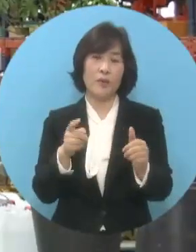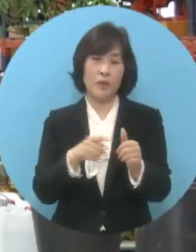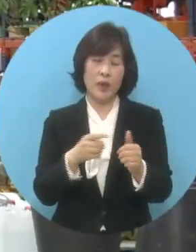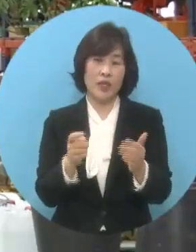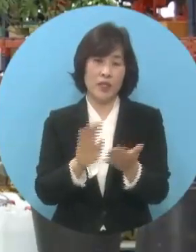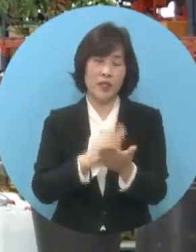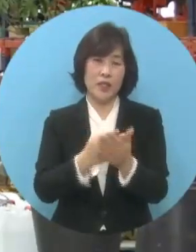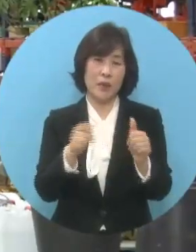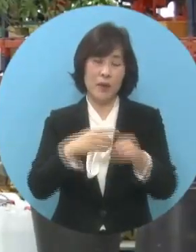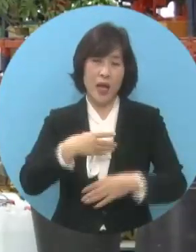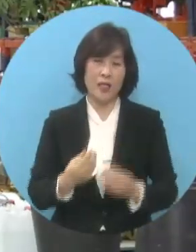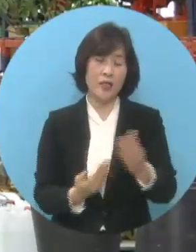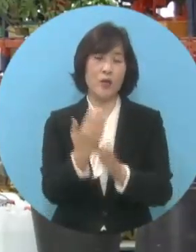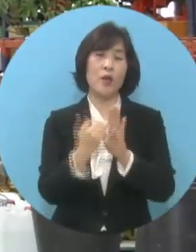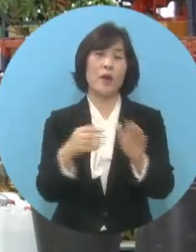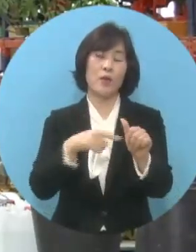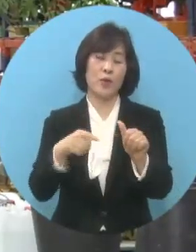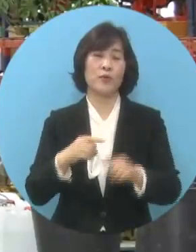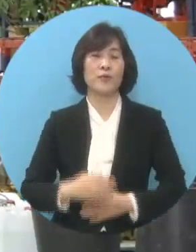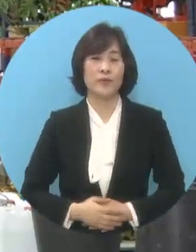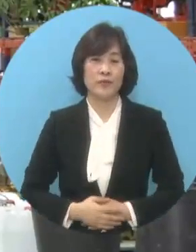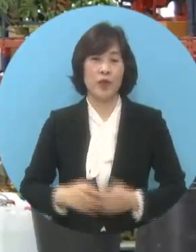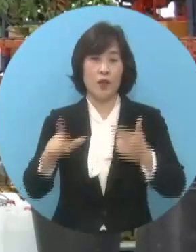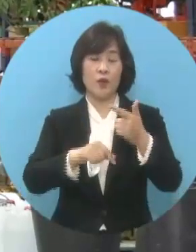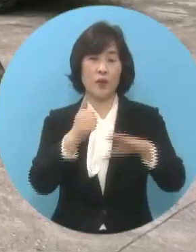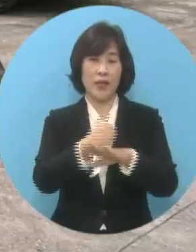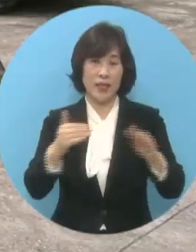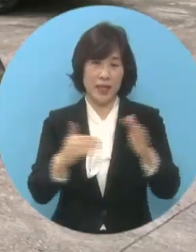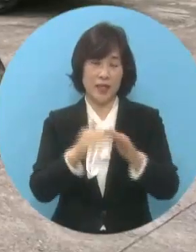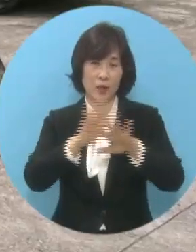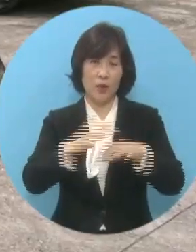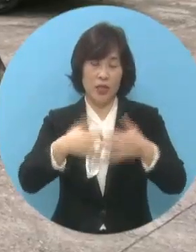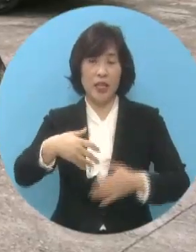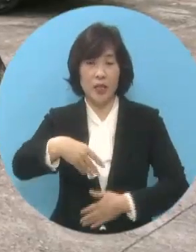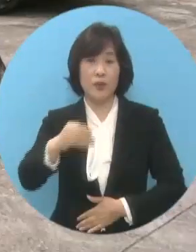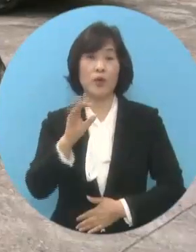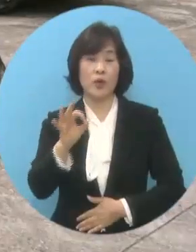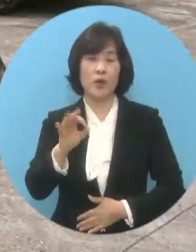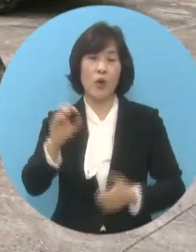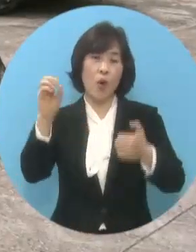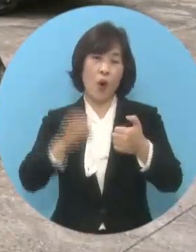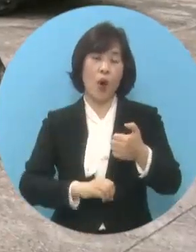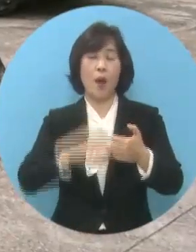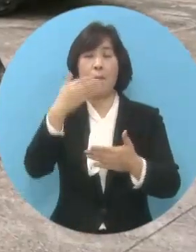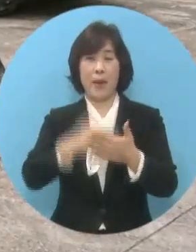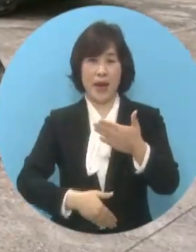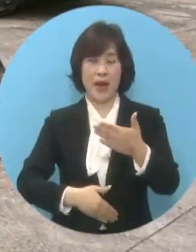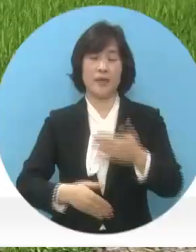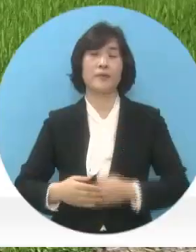교육을 실시합니다. 또 오는 6월 말까지 농기계 임대료를 50% 감면해 주기로 했습니다.